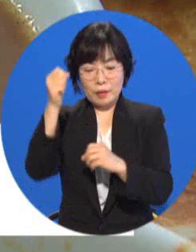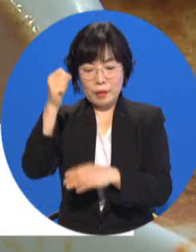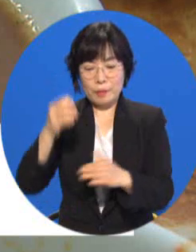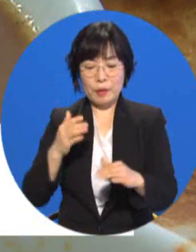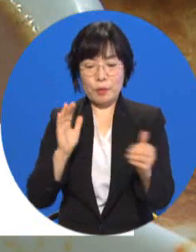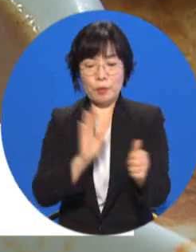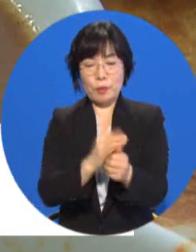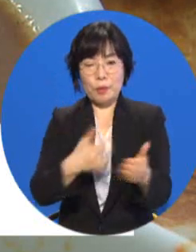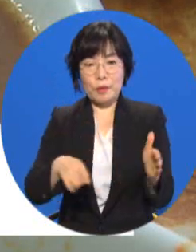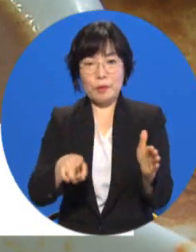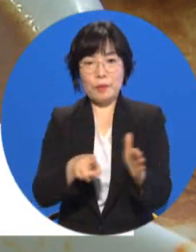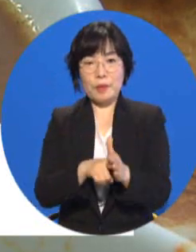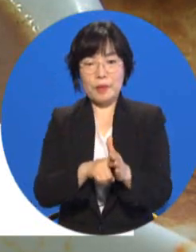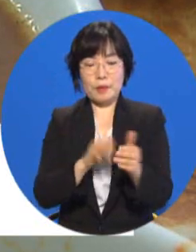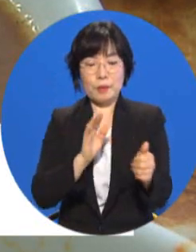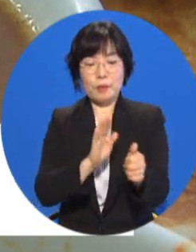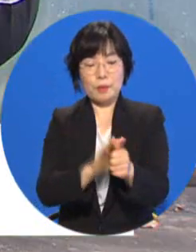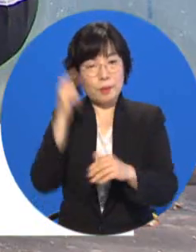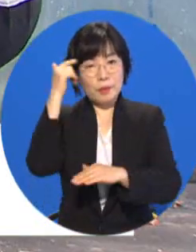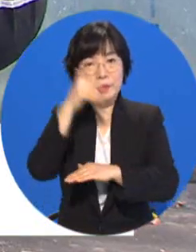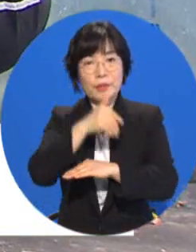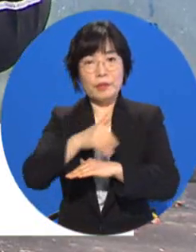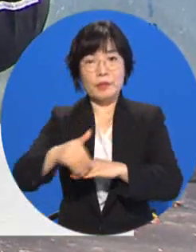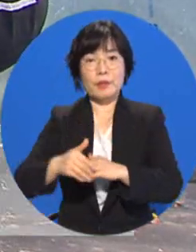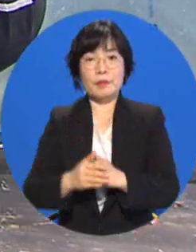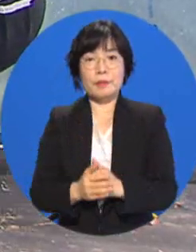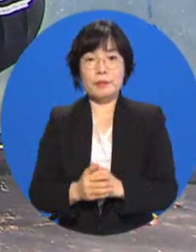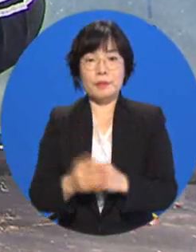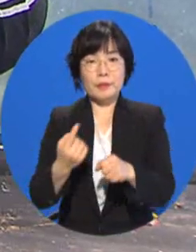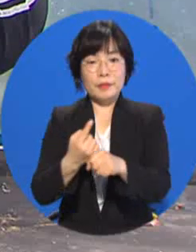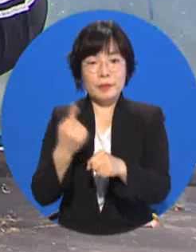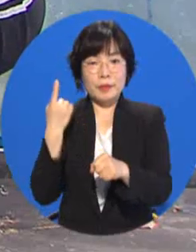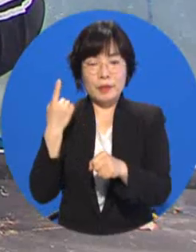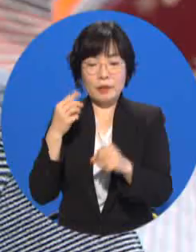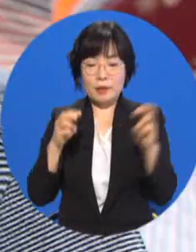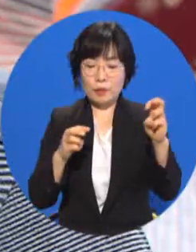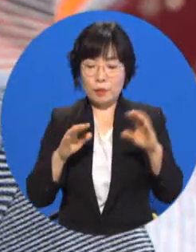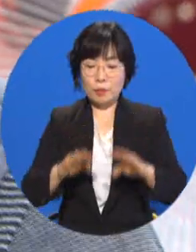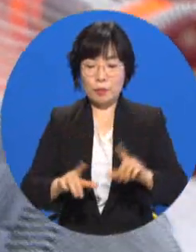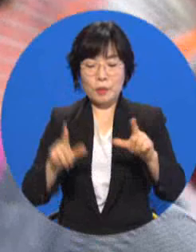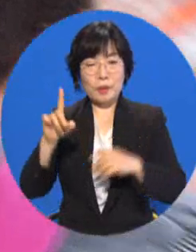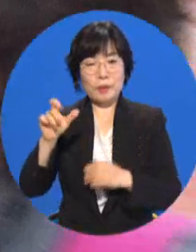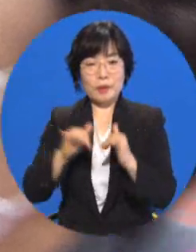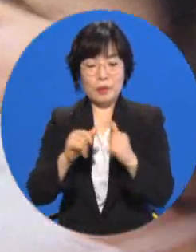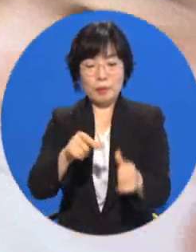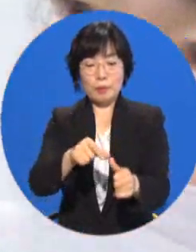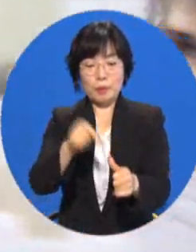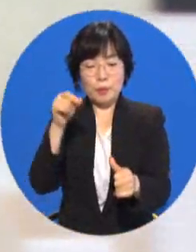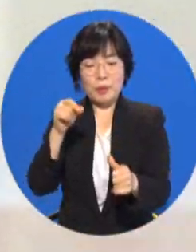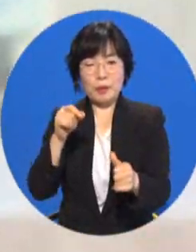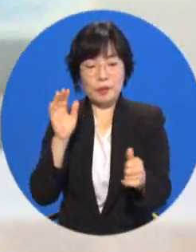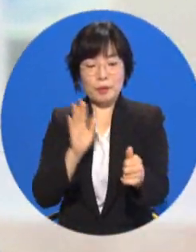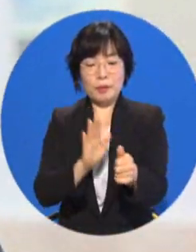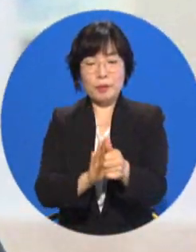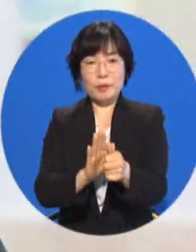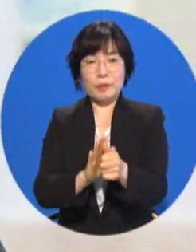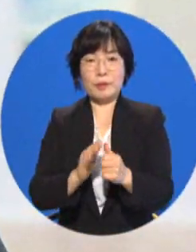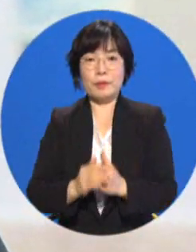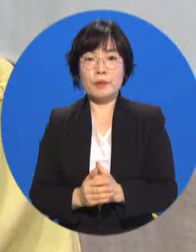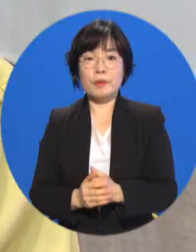확보를 위한 비용을 지원하는 겁니다. 지난해 30명에 이어 올해도 15명을 새롭게 발굴해